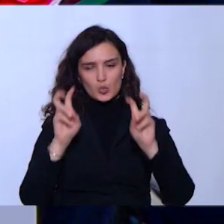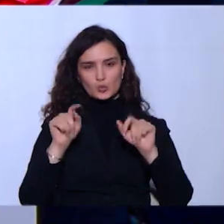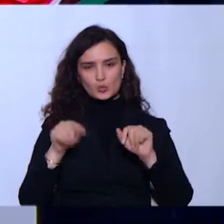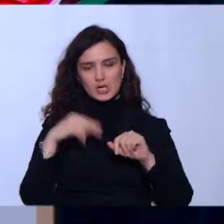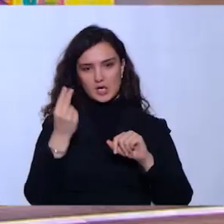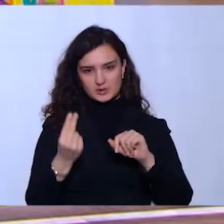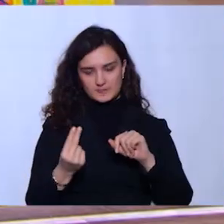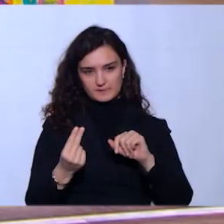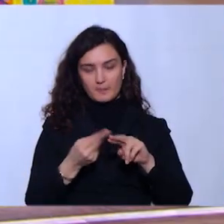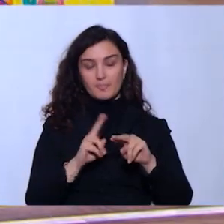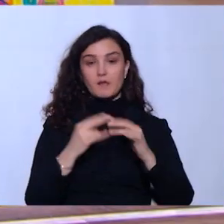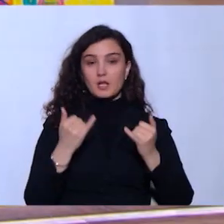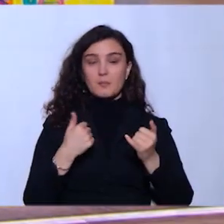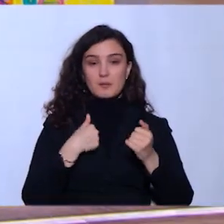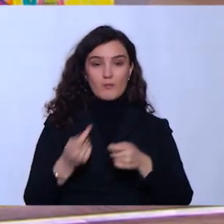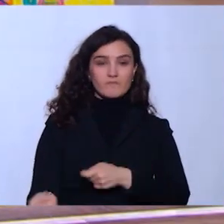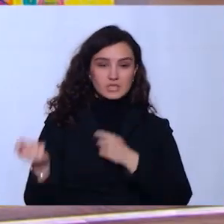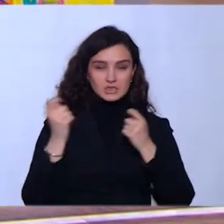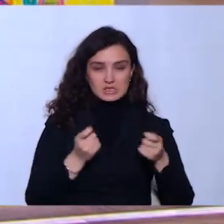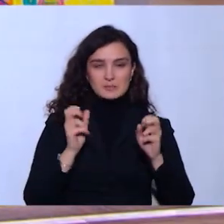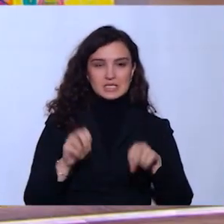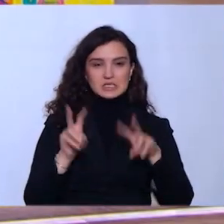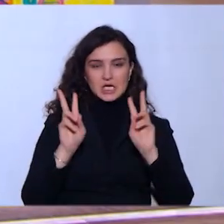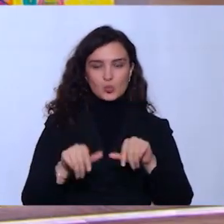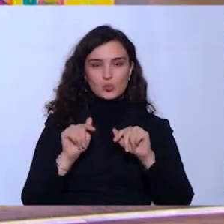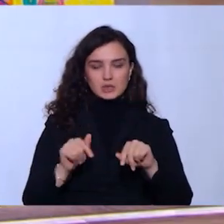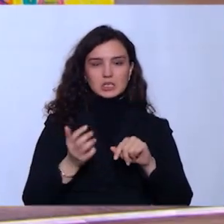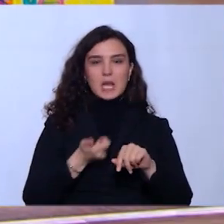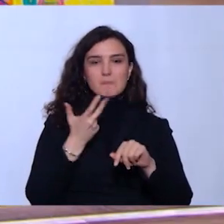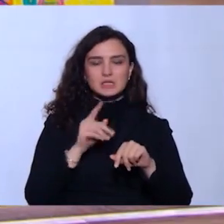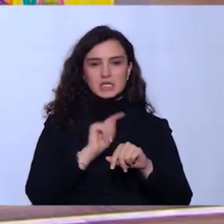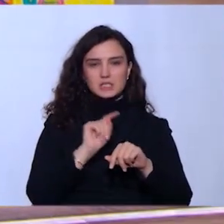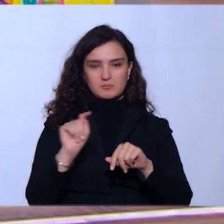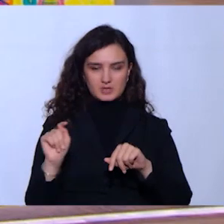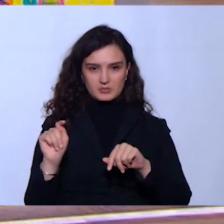სადღესასწაულო ნახატი? ეხა მე მოვიტანე აქ სპეციალურად რამდენიმე